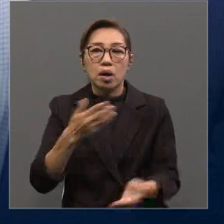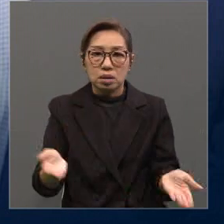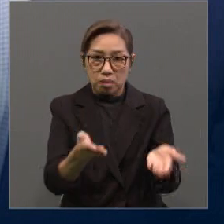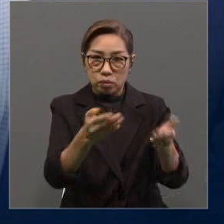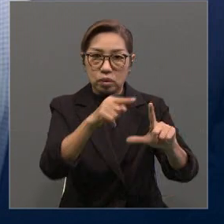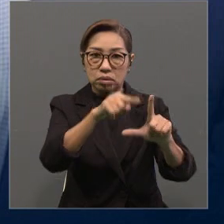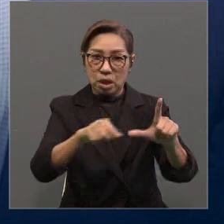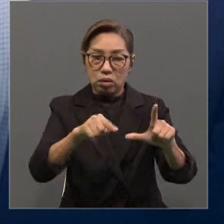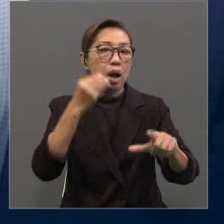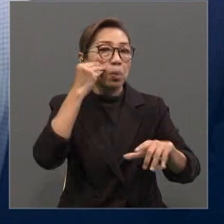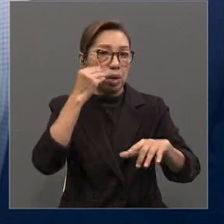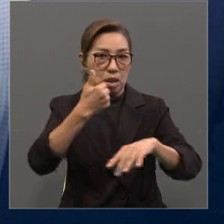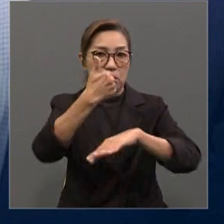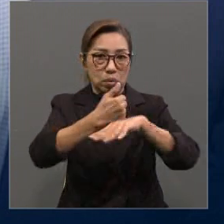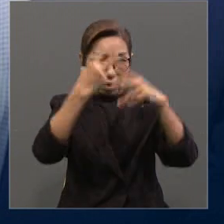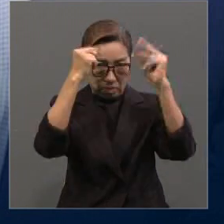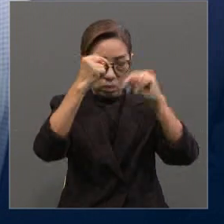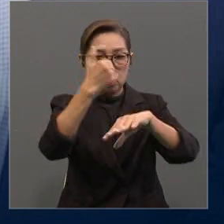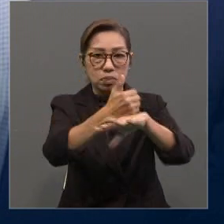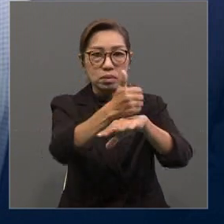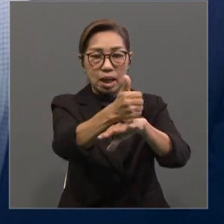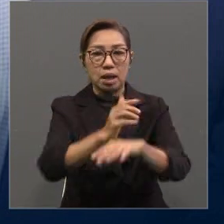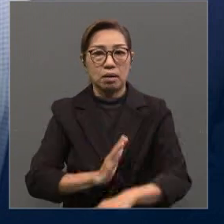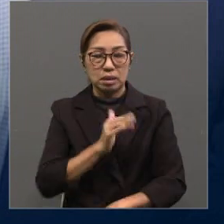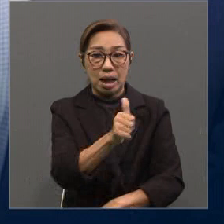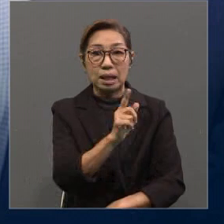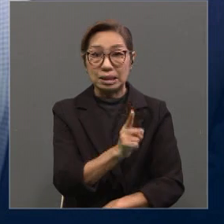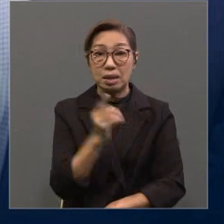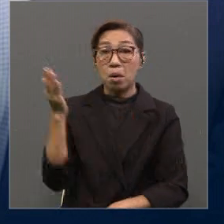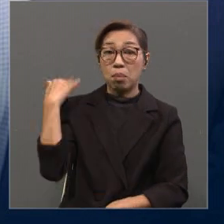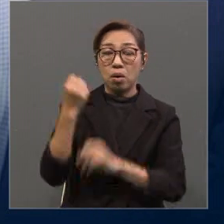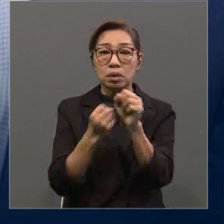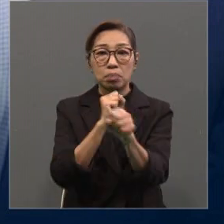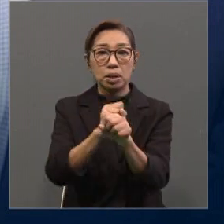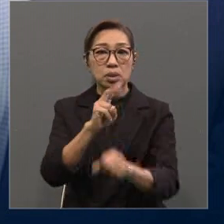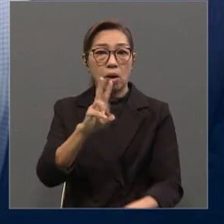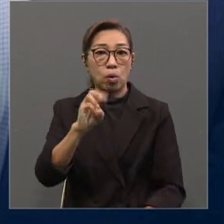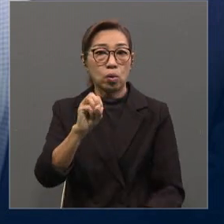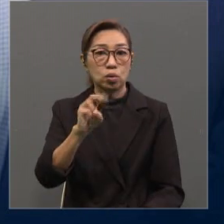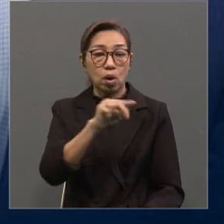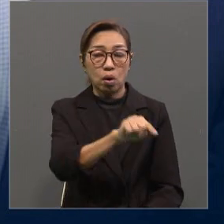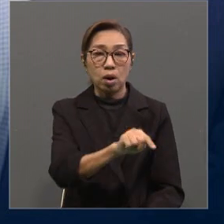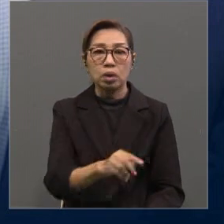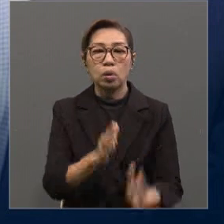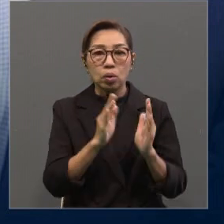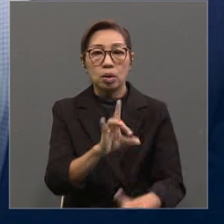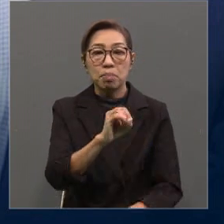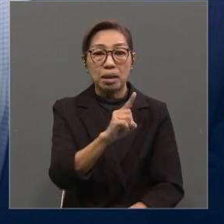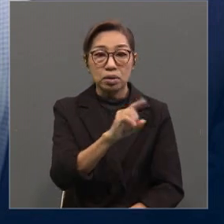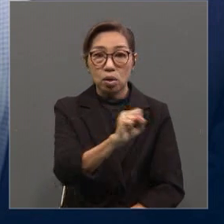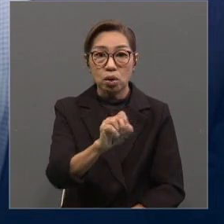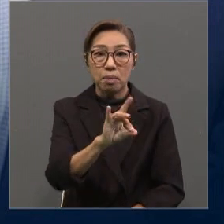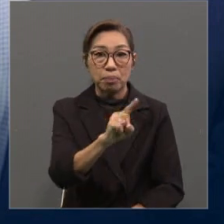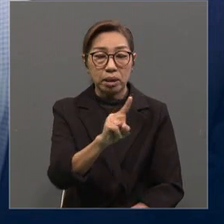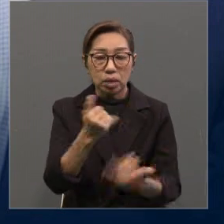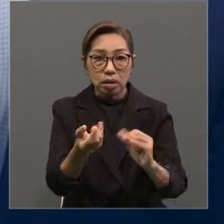คภูมิค่ะพรรคก้าวไกลโตขึ้นจาก81คนในปี2562มาเป็น152คนหมายถึงส.